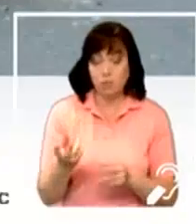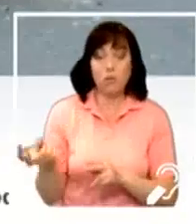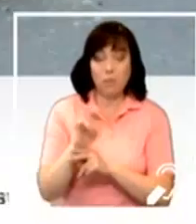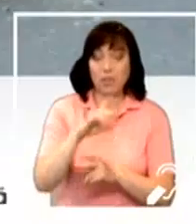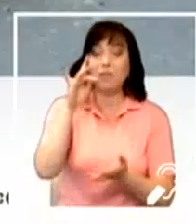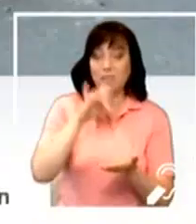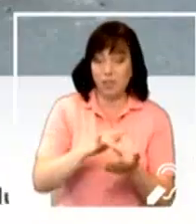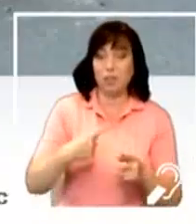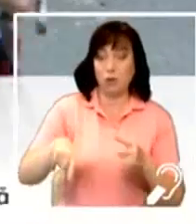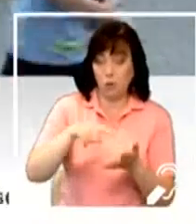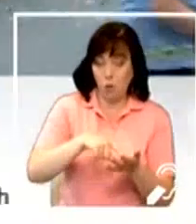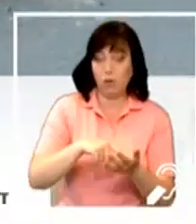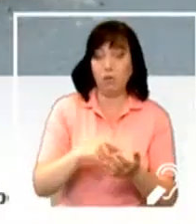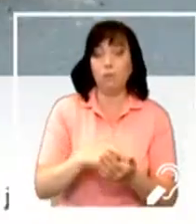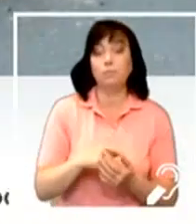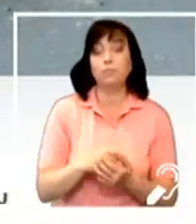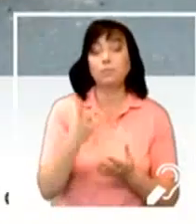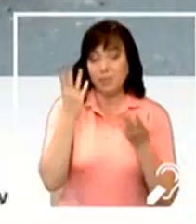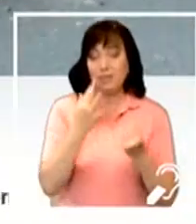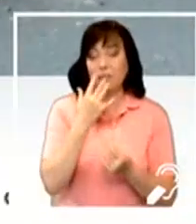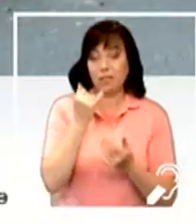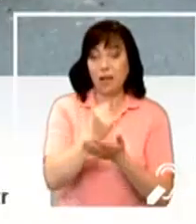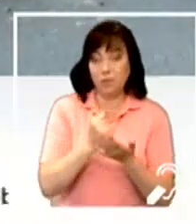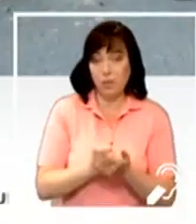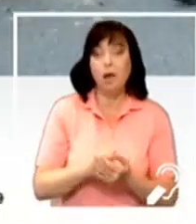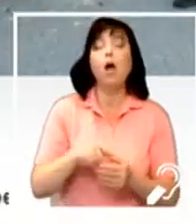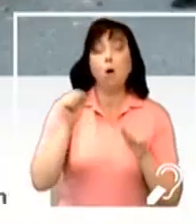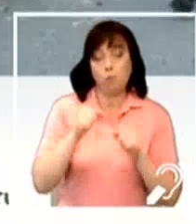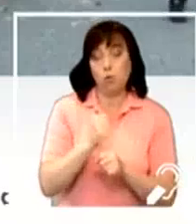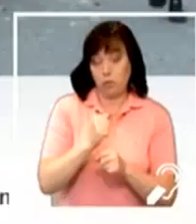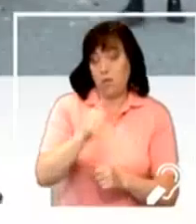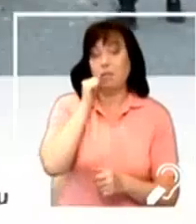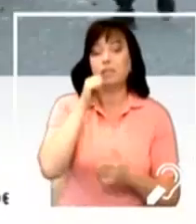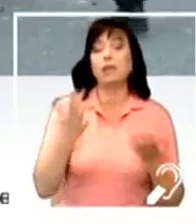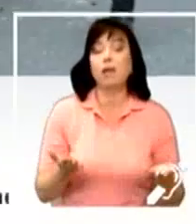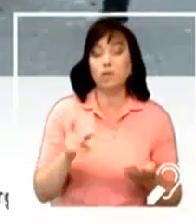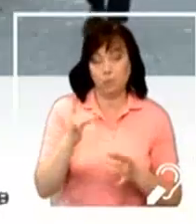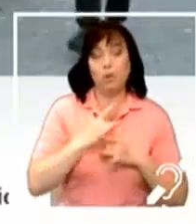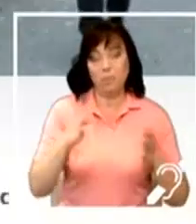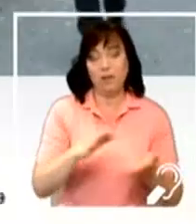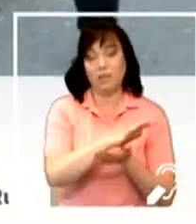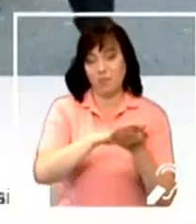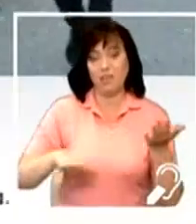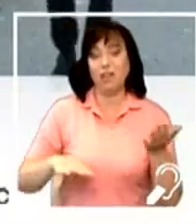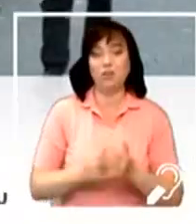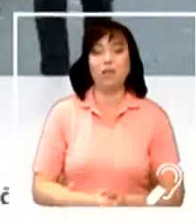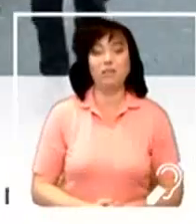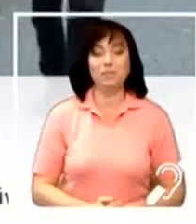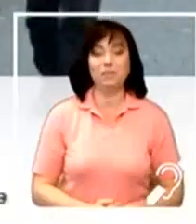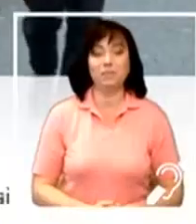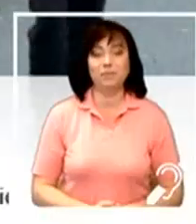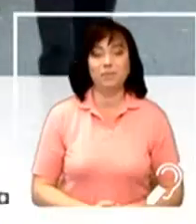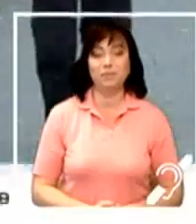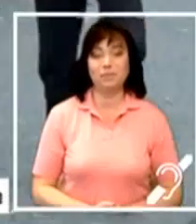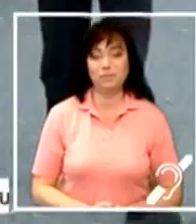vină aici în Piața Marii Adunării Naționale la Ziua Națională a Vinului, o pot face mâine pentru că sărbătoarea continuă. Atât de aici, la